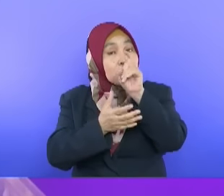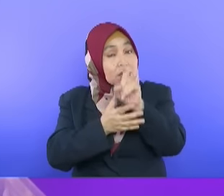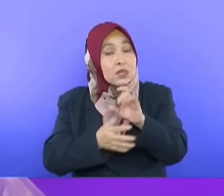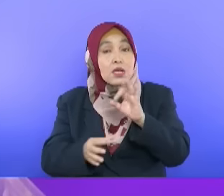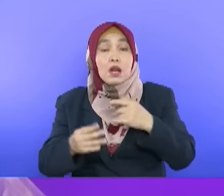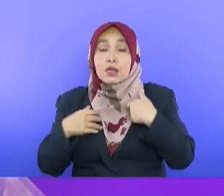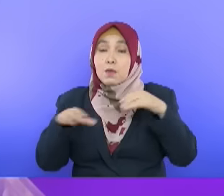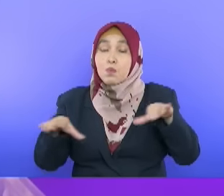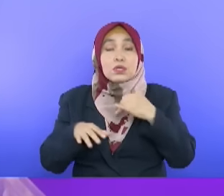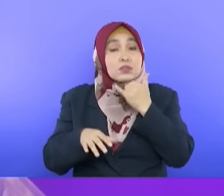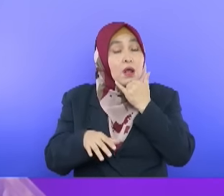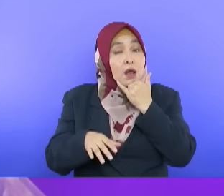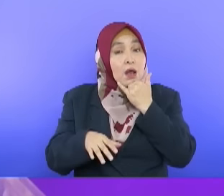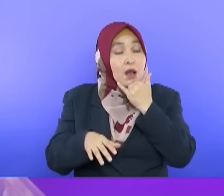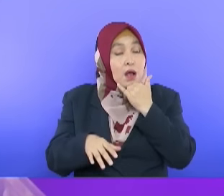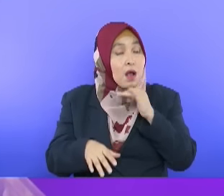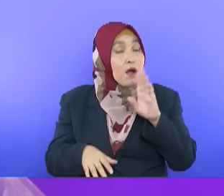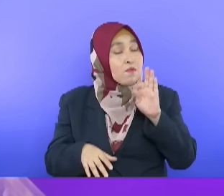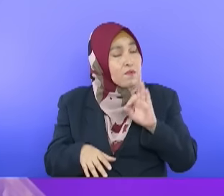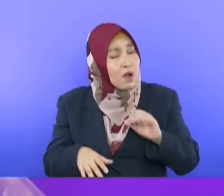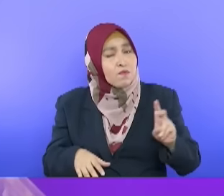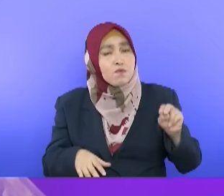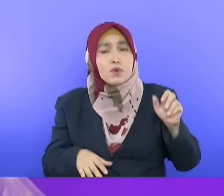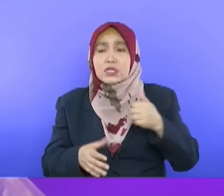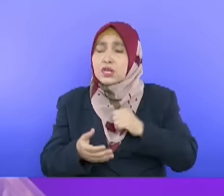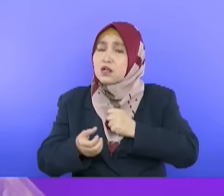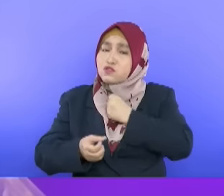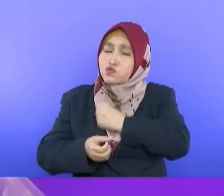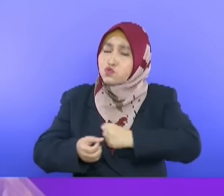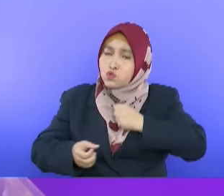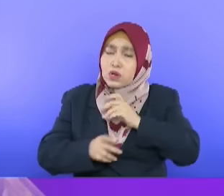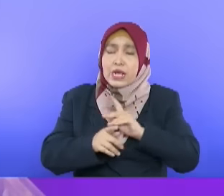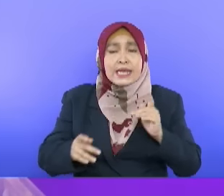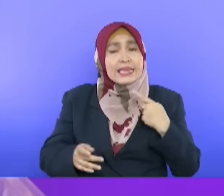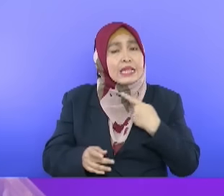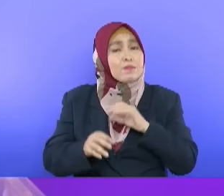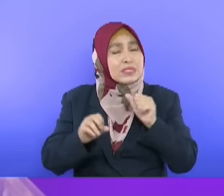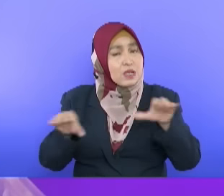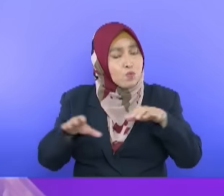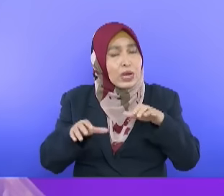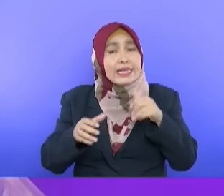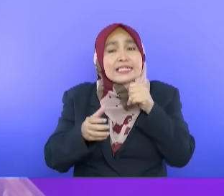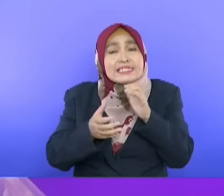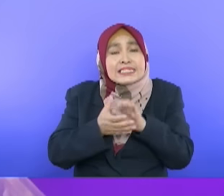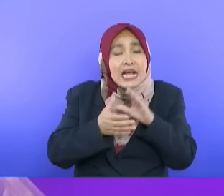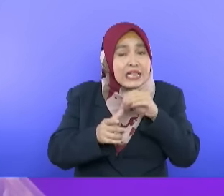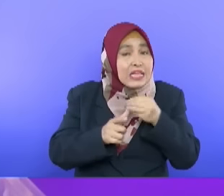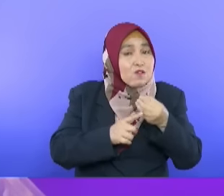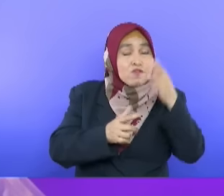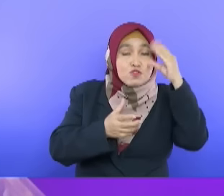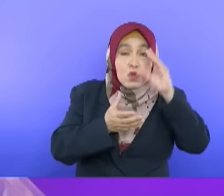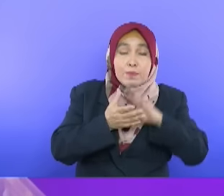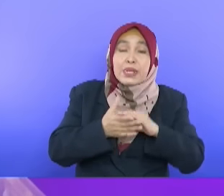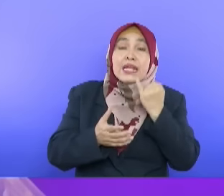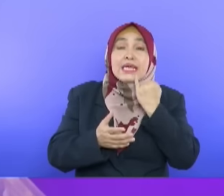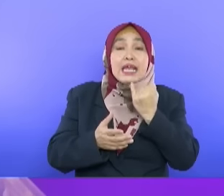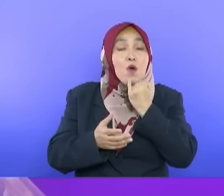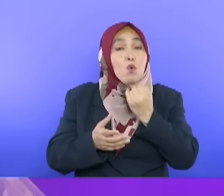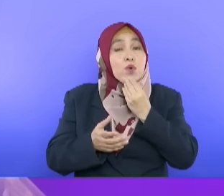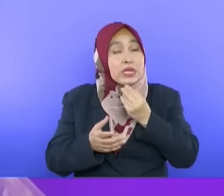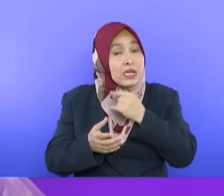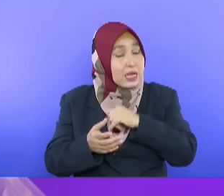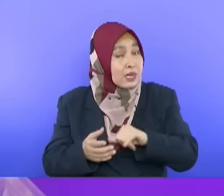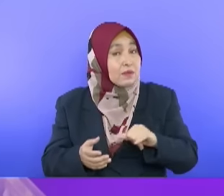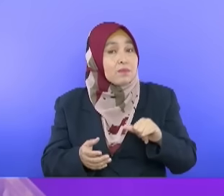adalah kalau jadi buat silap Jadi maksudnya kalau kita buat baik dengan istri ataupun suami dengan Yahudi Nasrani